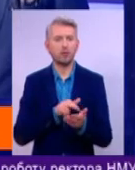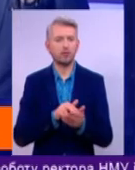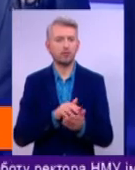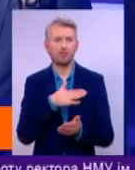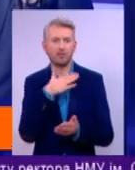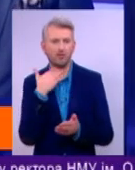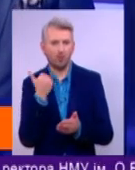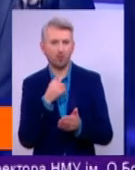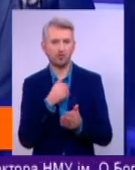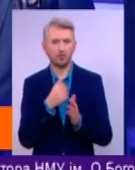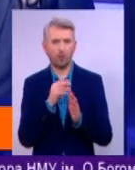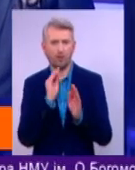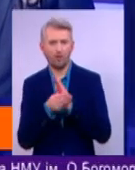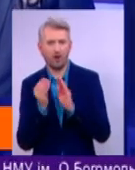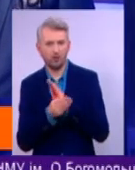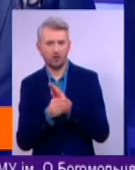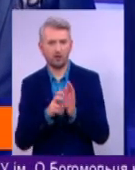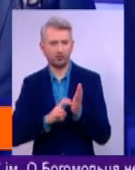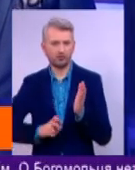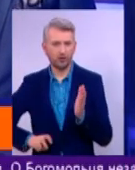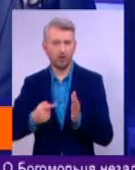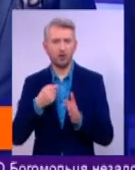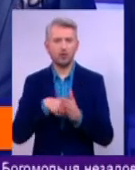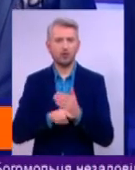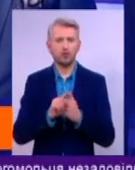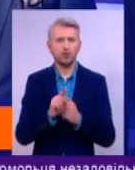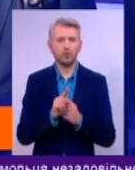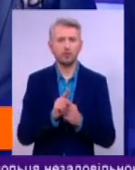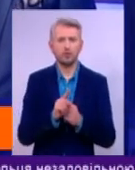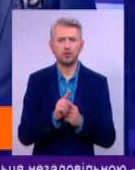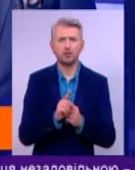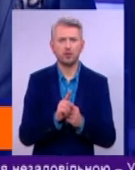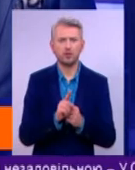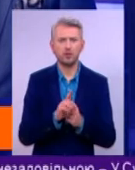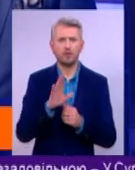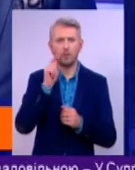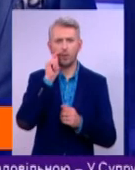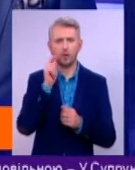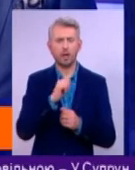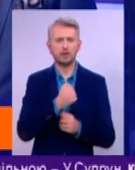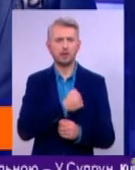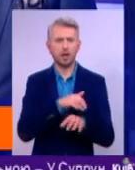вони ховаються? Тому що унтер Пришебейкін в українській армії досі живе.